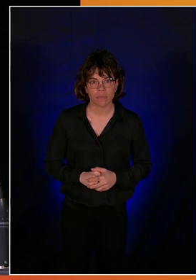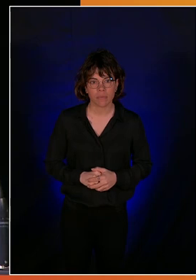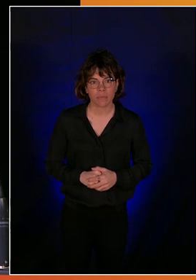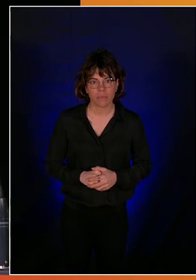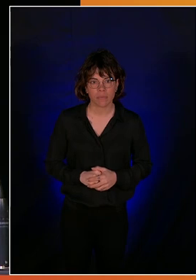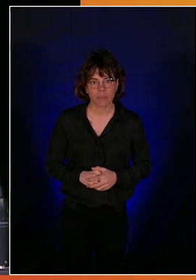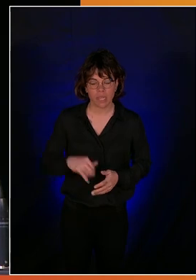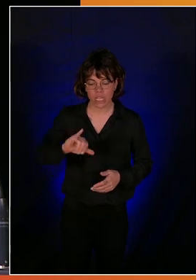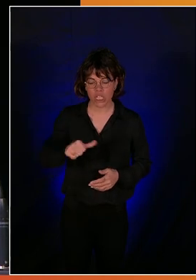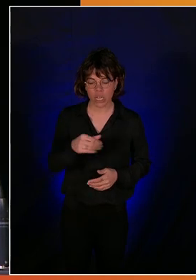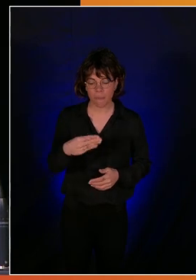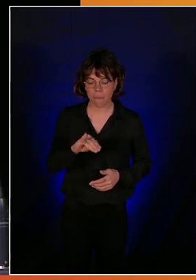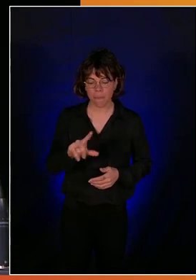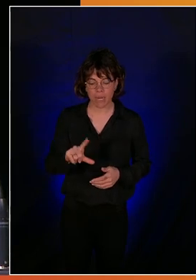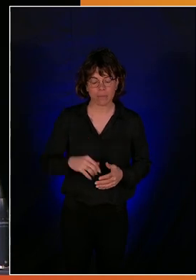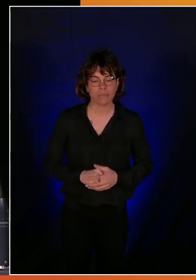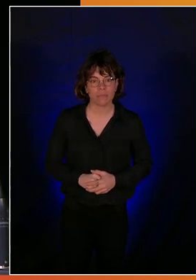Aitidir Jamil,